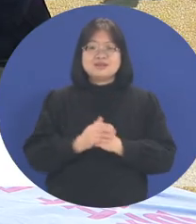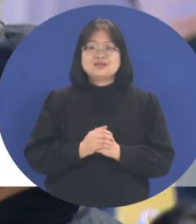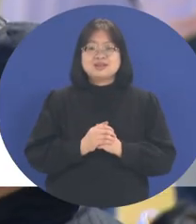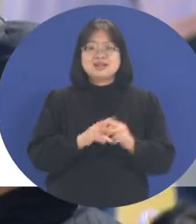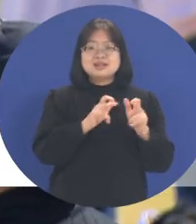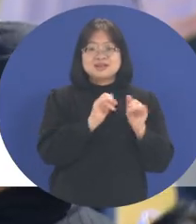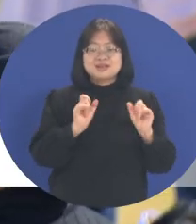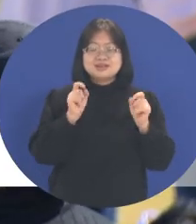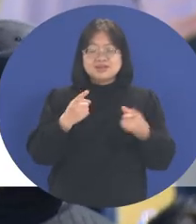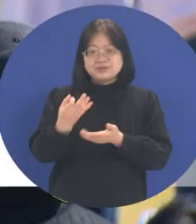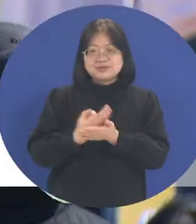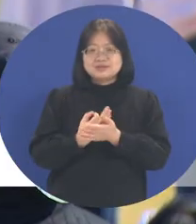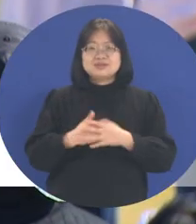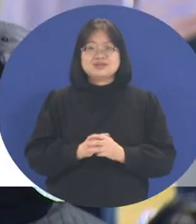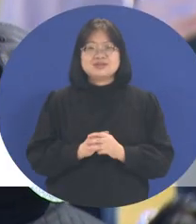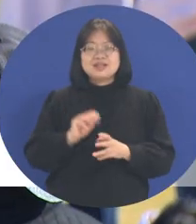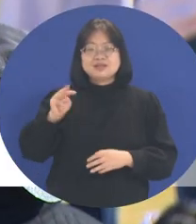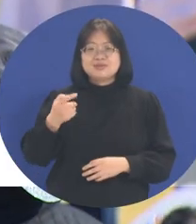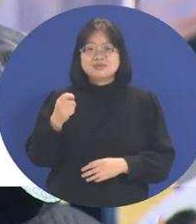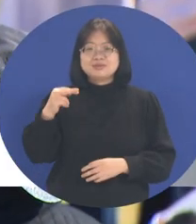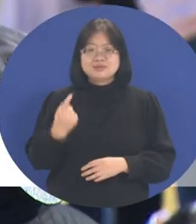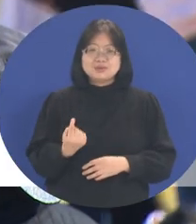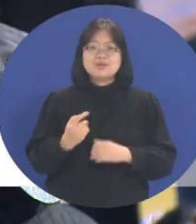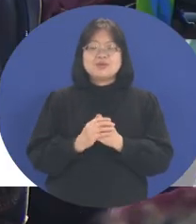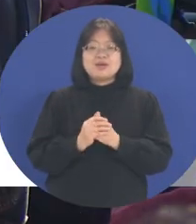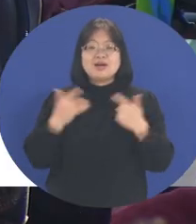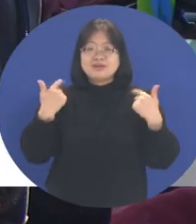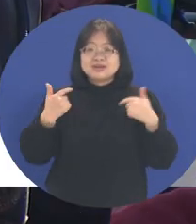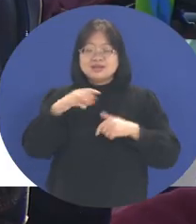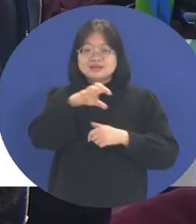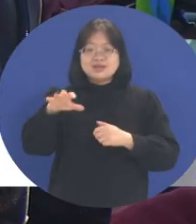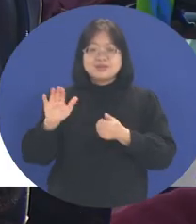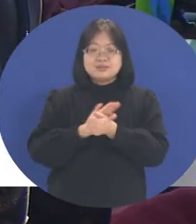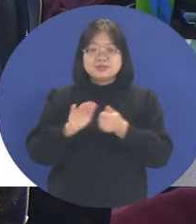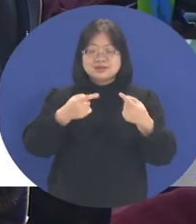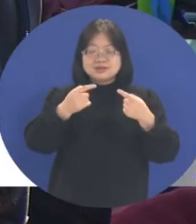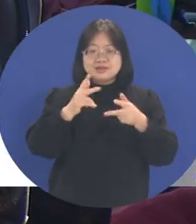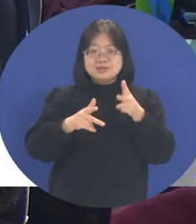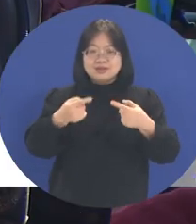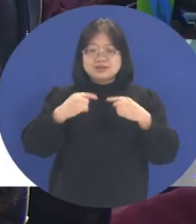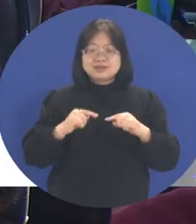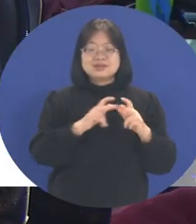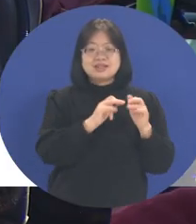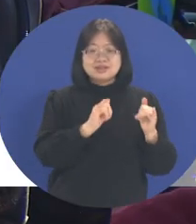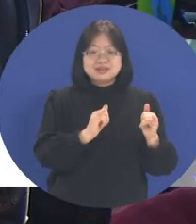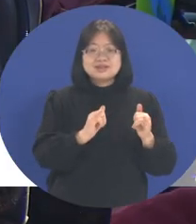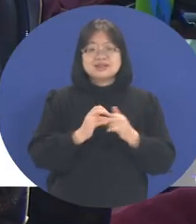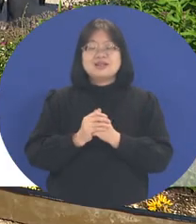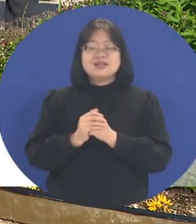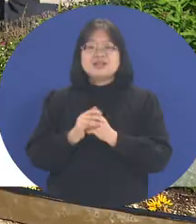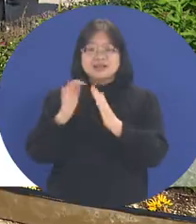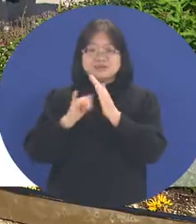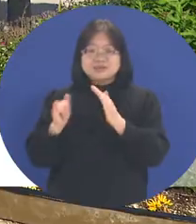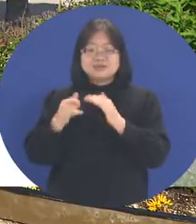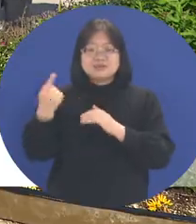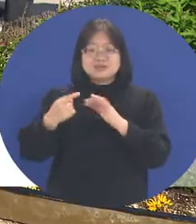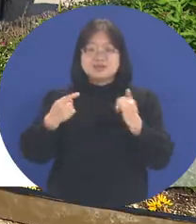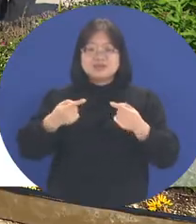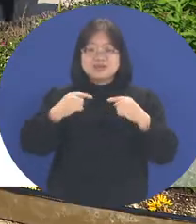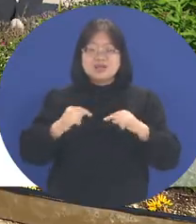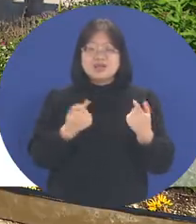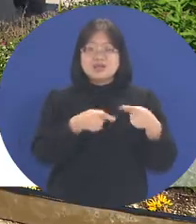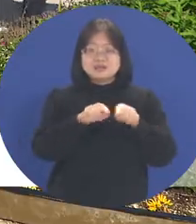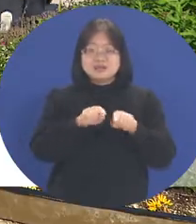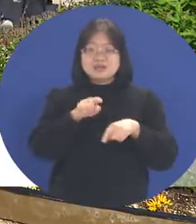행사는 장애인 기회 소득과 360도 어디나 돌봄 사업에 참여하는 장애인과 가족 여명이 참여했고 함께